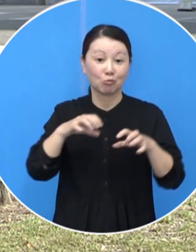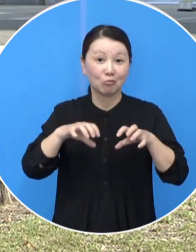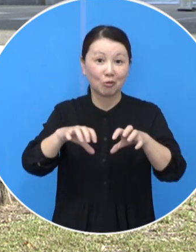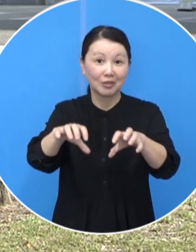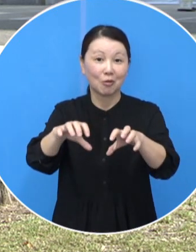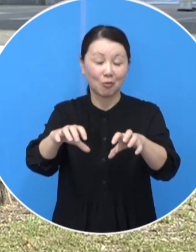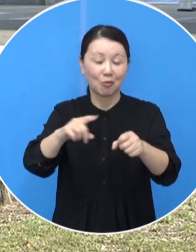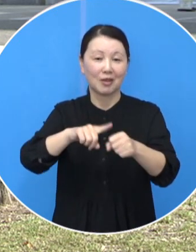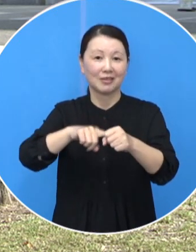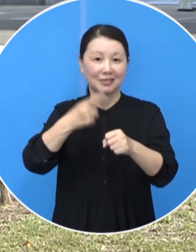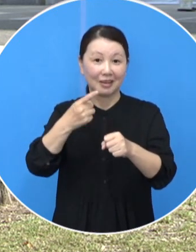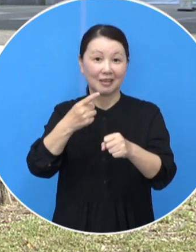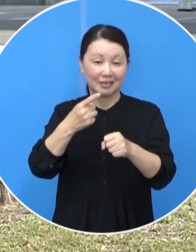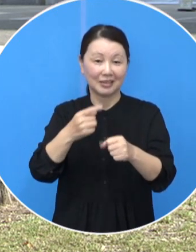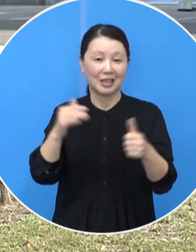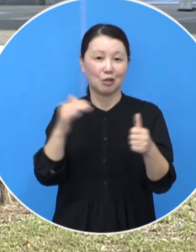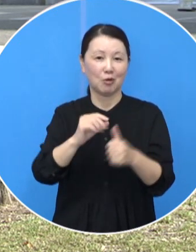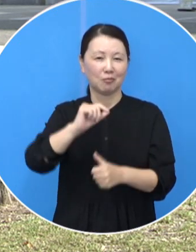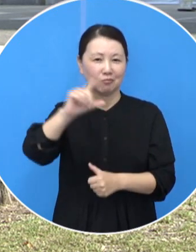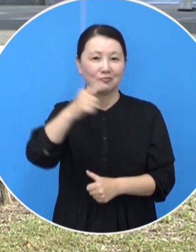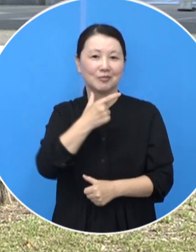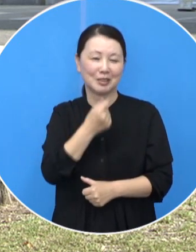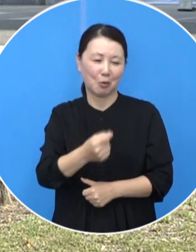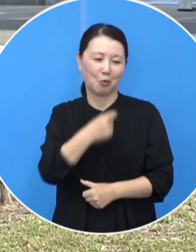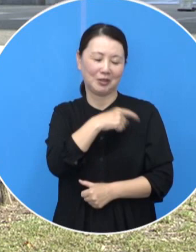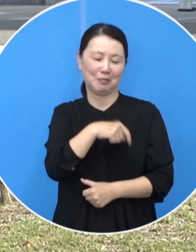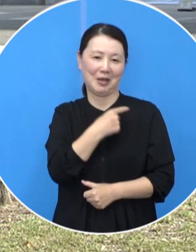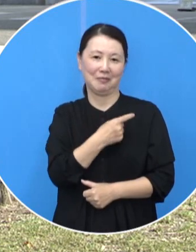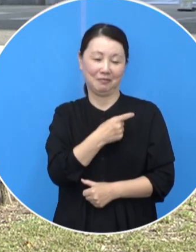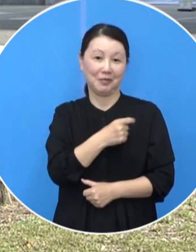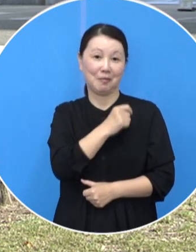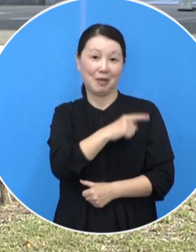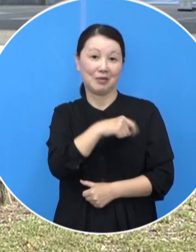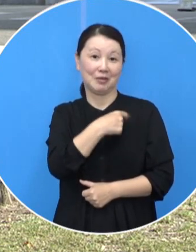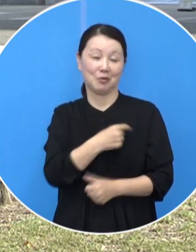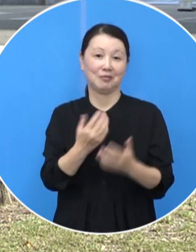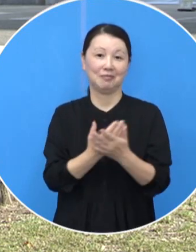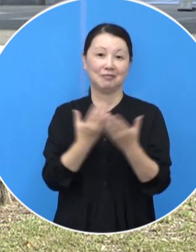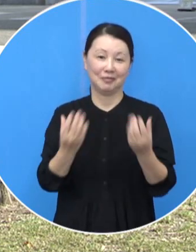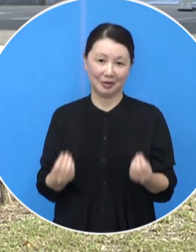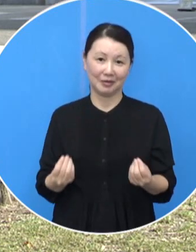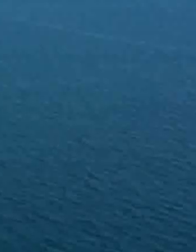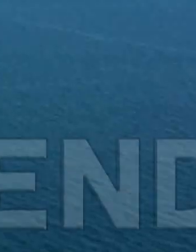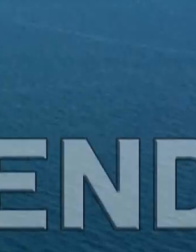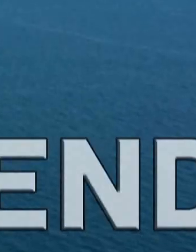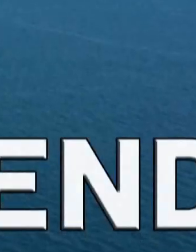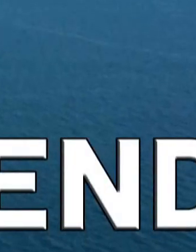酎ストリートをきっかけに、より多くのファンが増えてほしいと前向きな気持ちになりました。